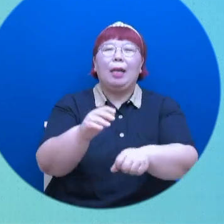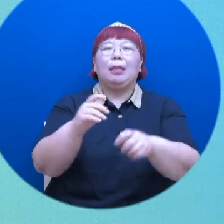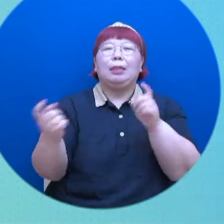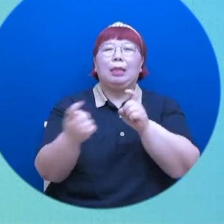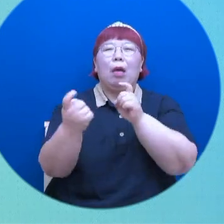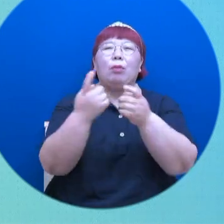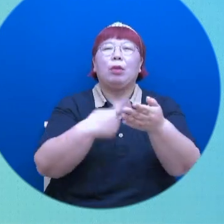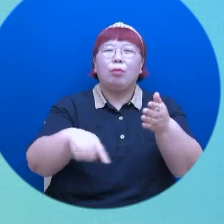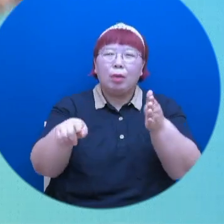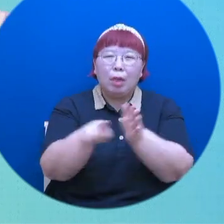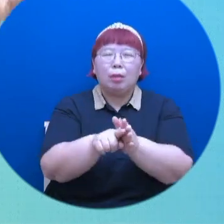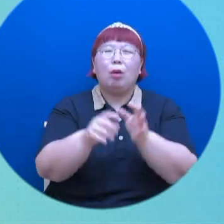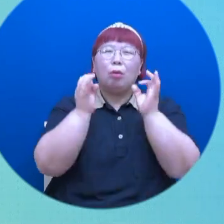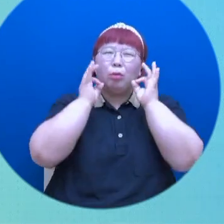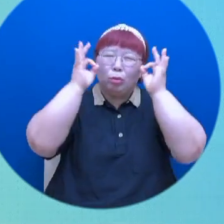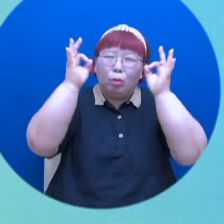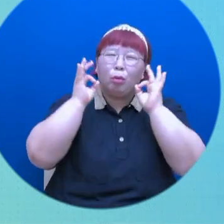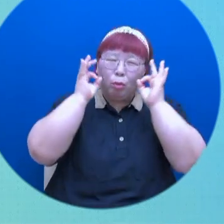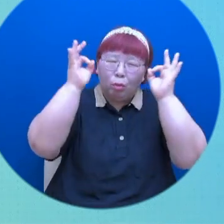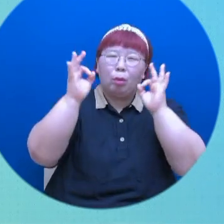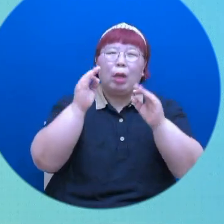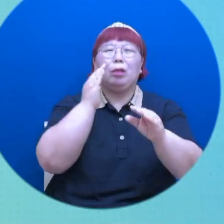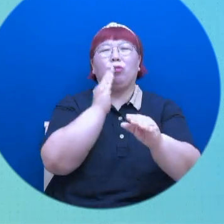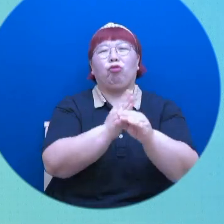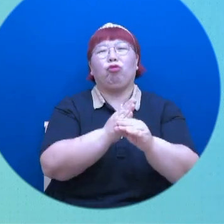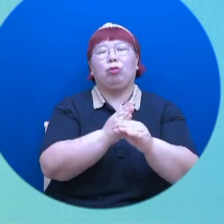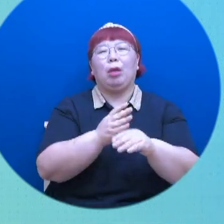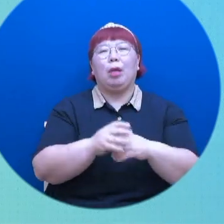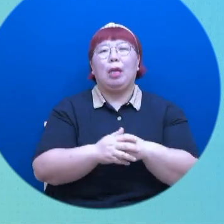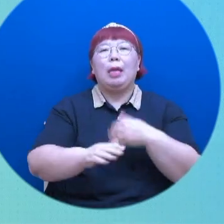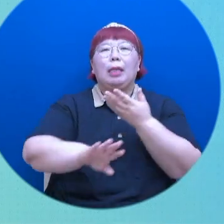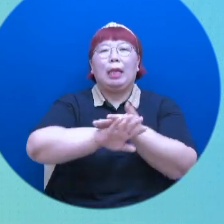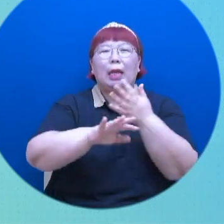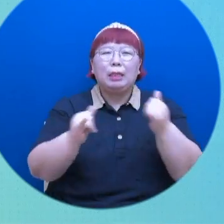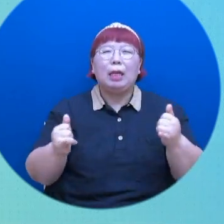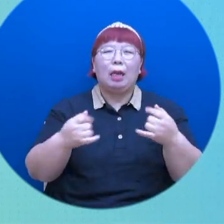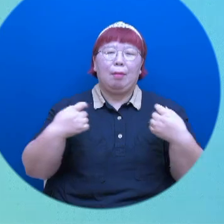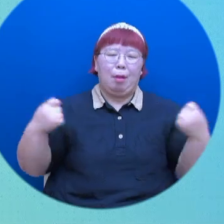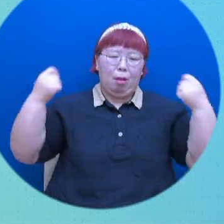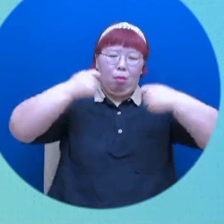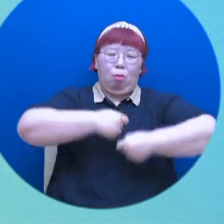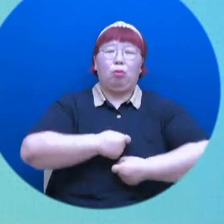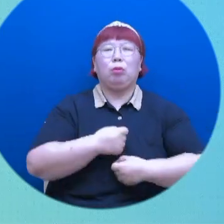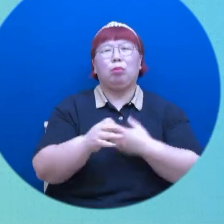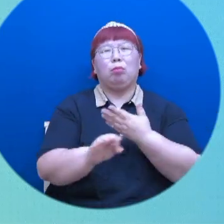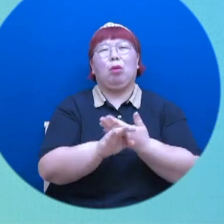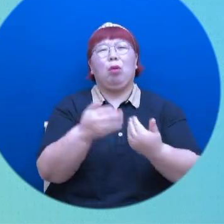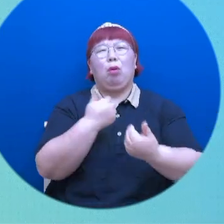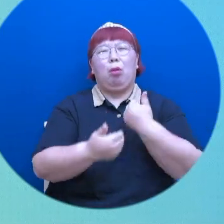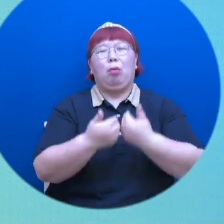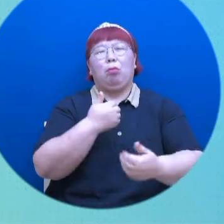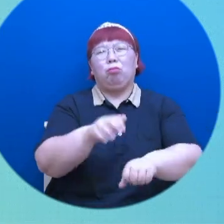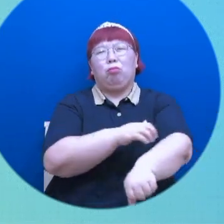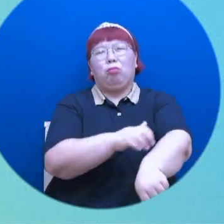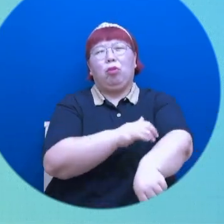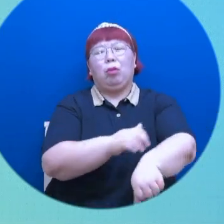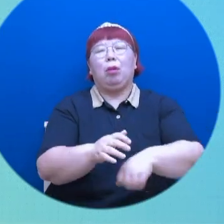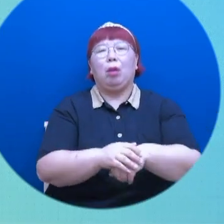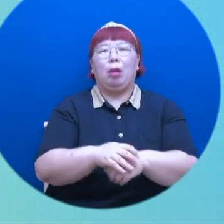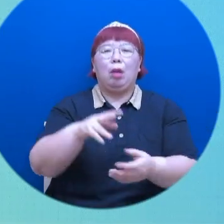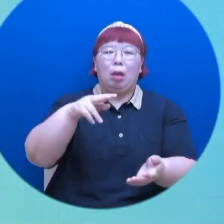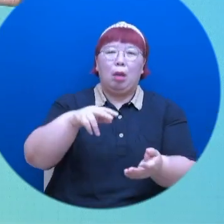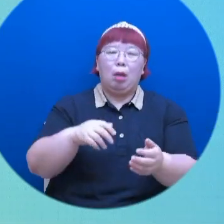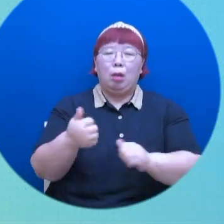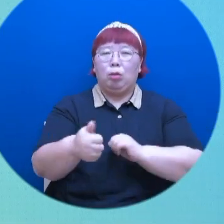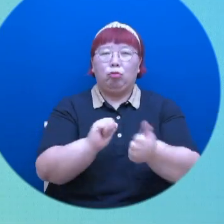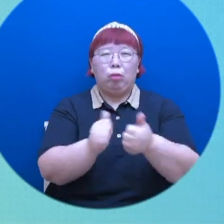발버둥 치고 있다는 사실입니다. 그런데 다른 사람의 갑옷을 입었더니 불편해요. 뛸 수가